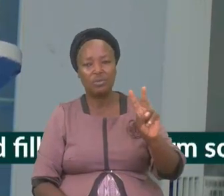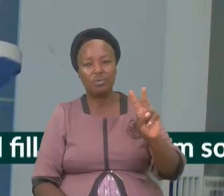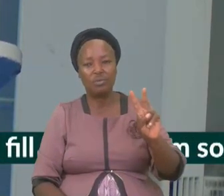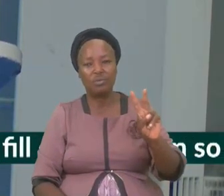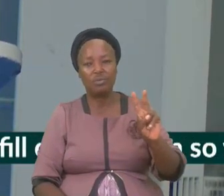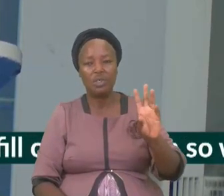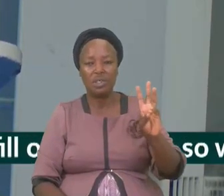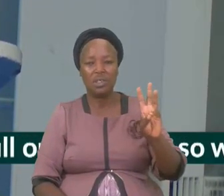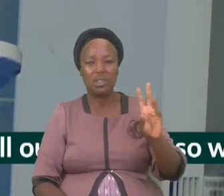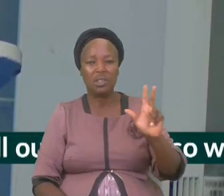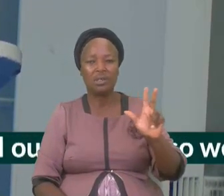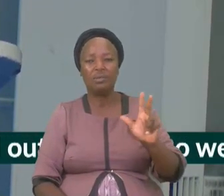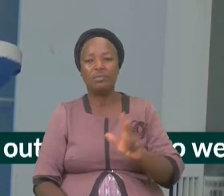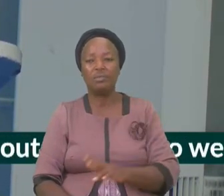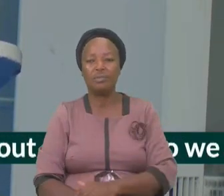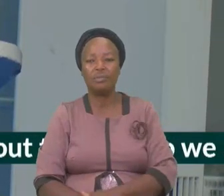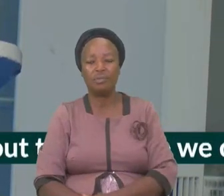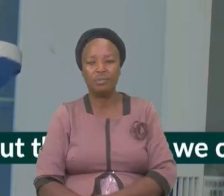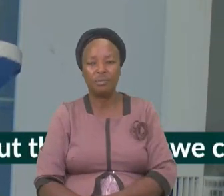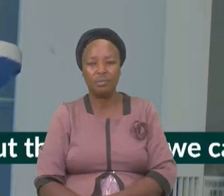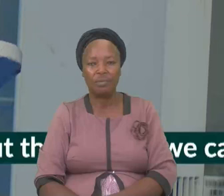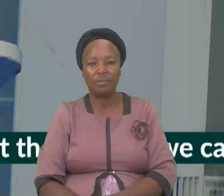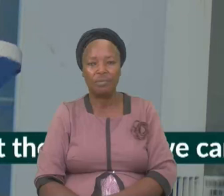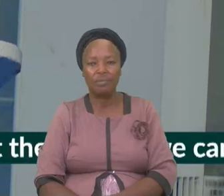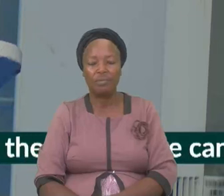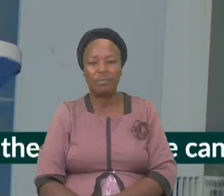92 63.